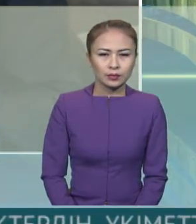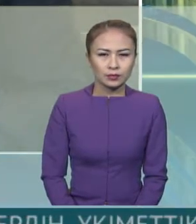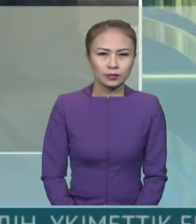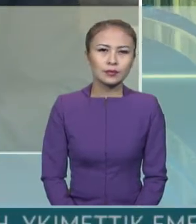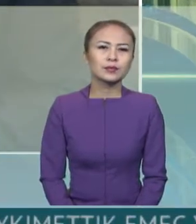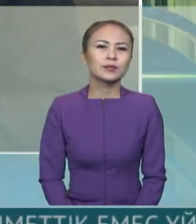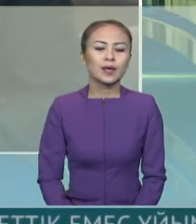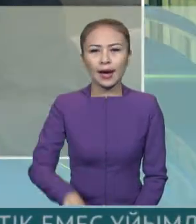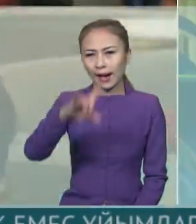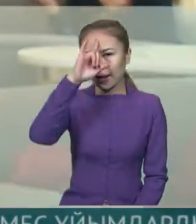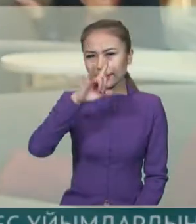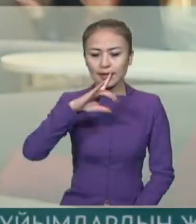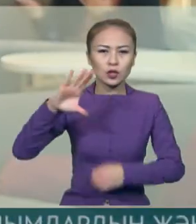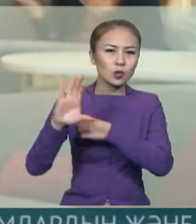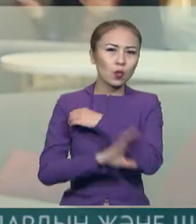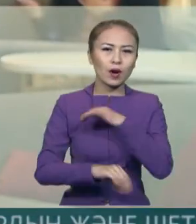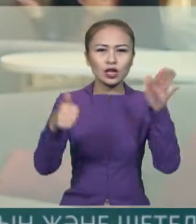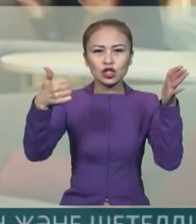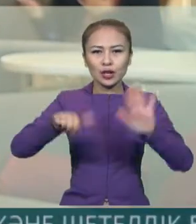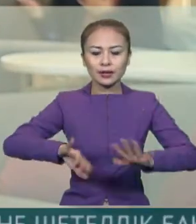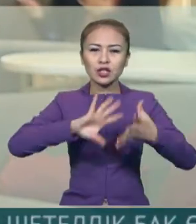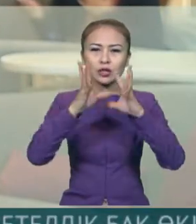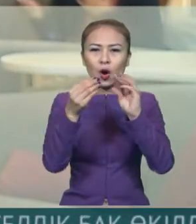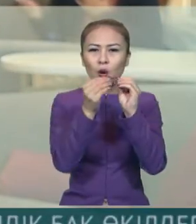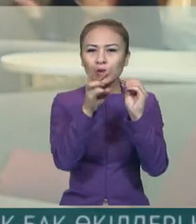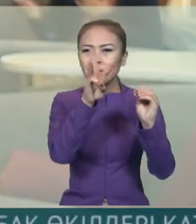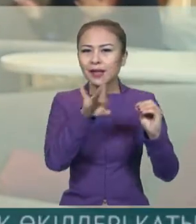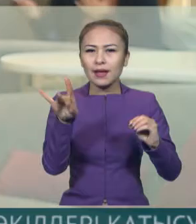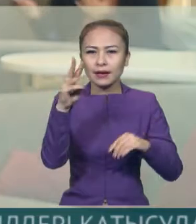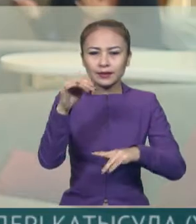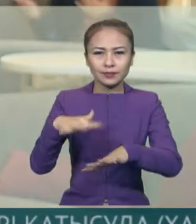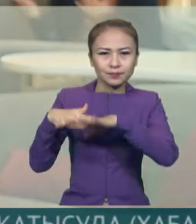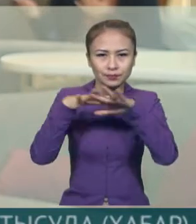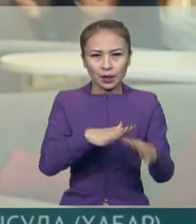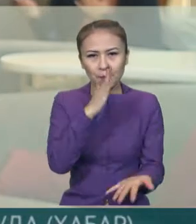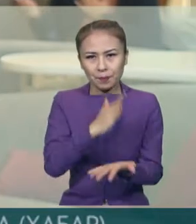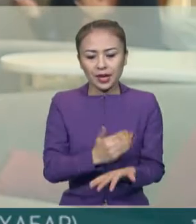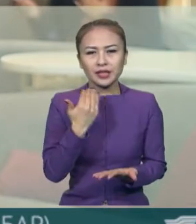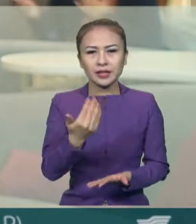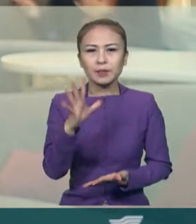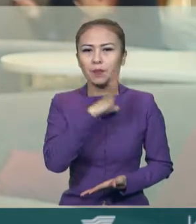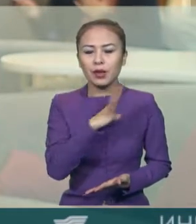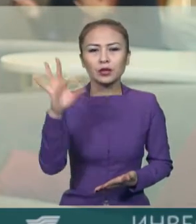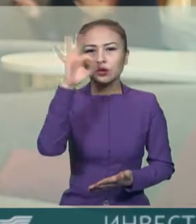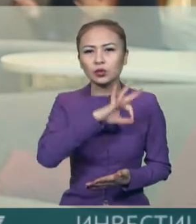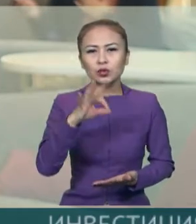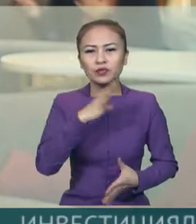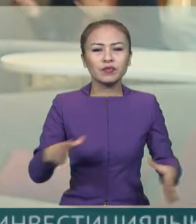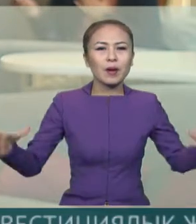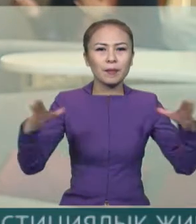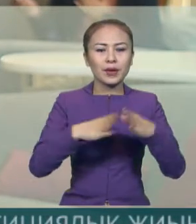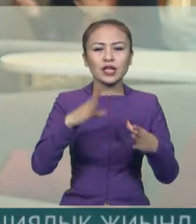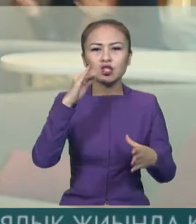Рахмет, Жамбыл. Қазақстанға соңғы жарты жылда 10 миллиард доллар инвестиция құйылған. Бұл туралы инвестфорумда салаға жауапты министр